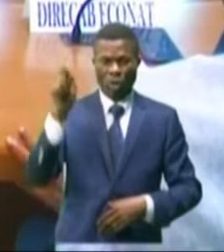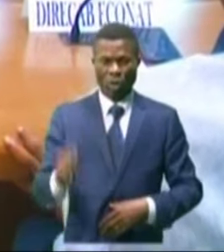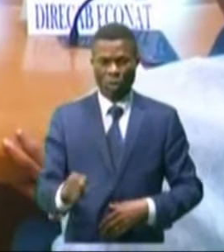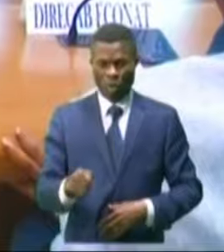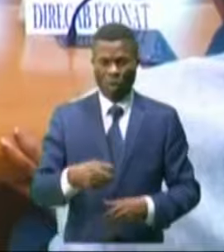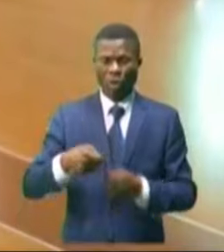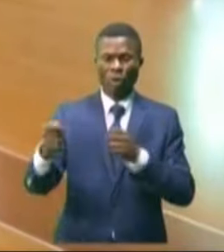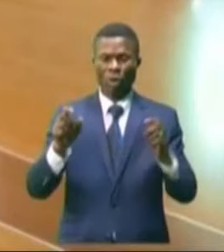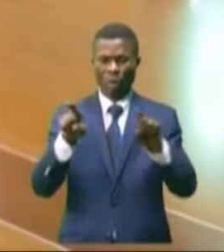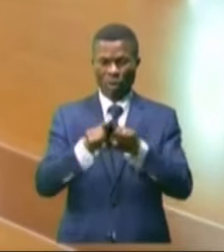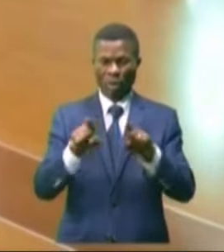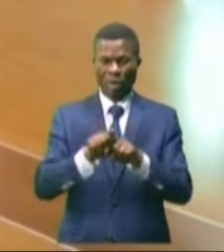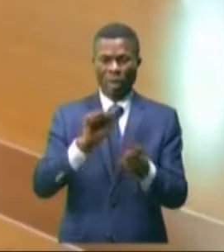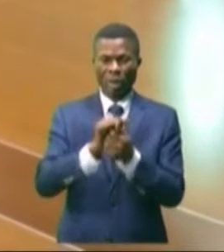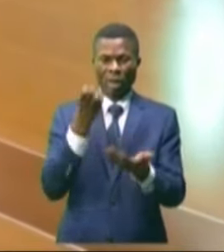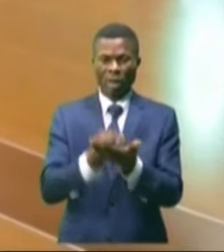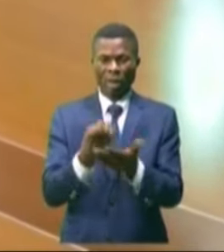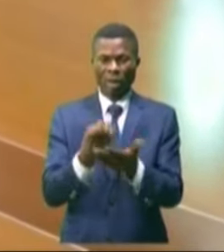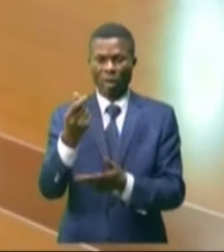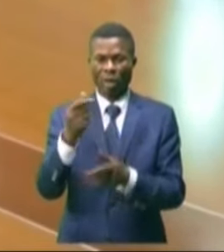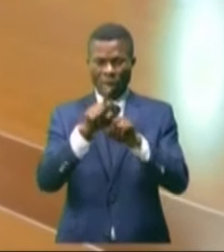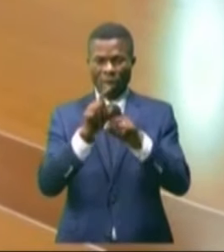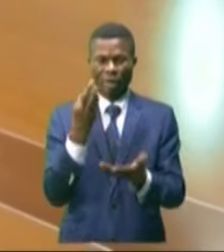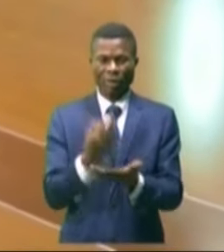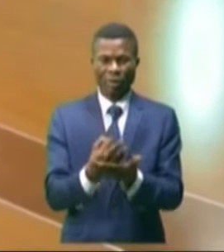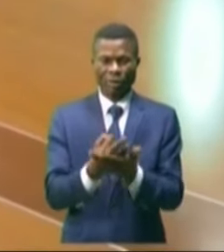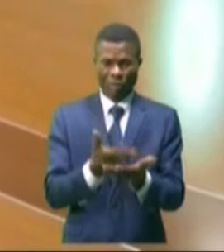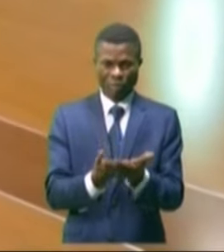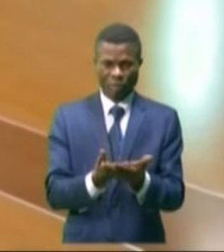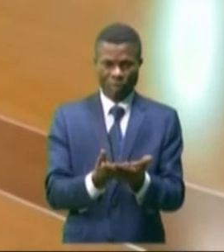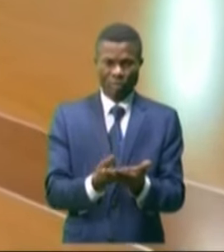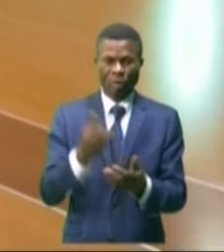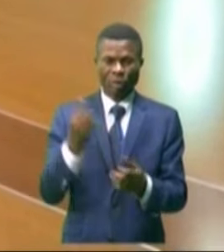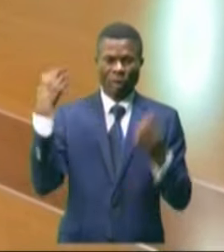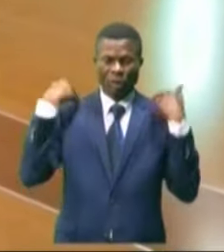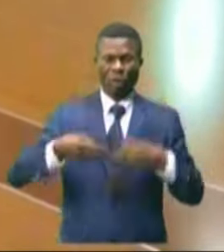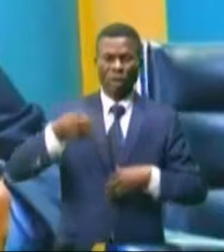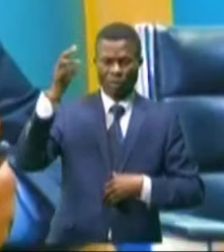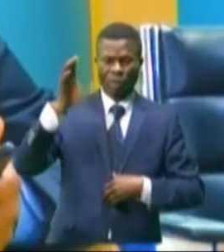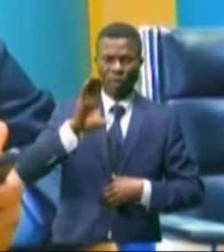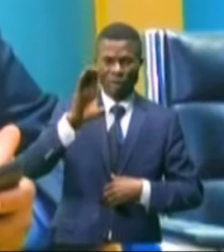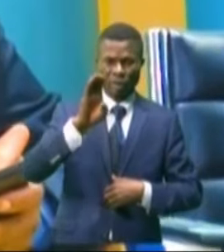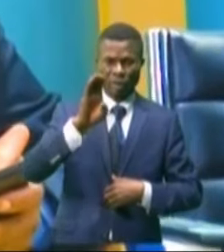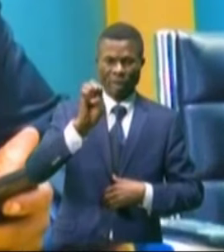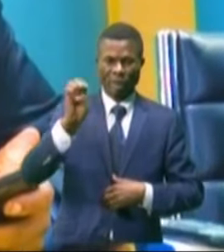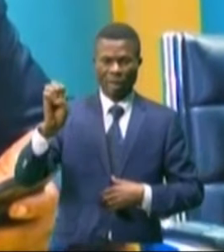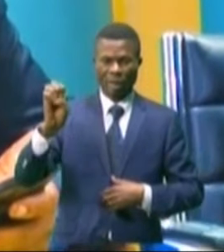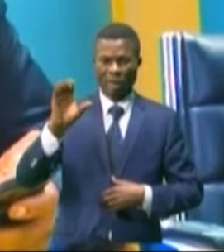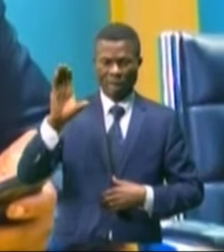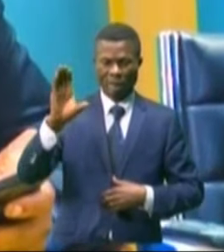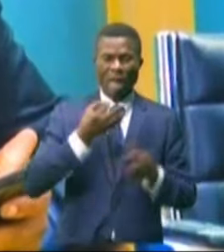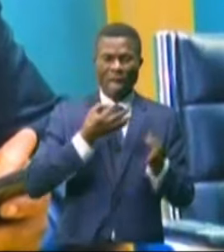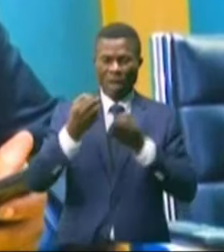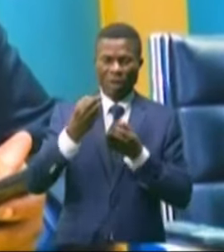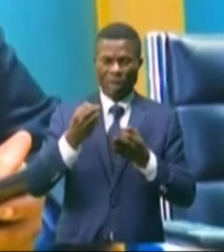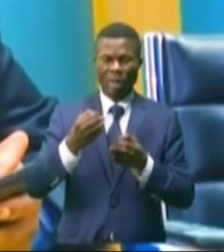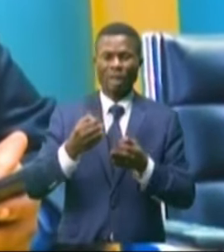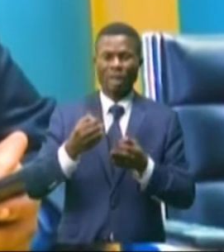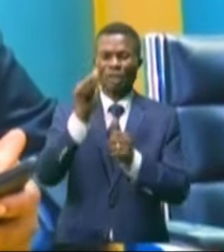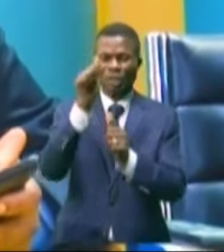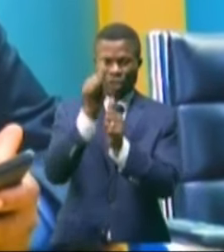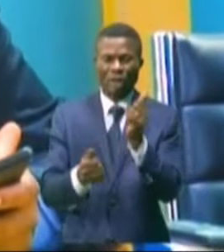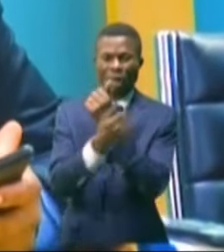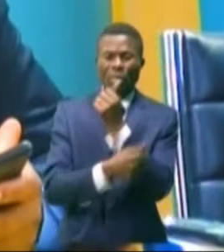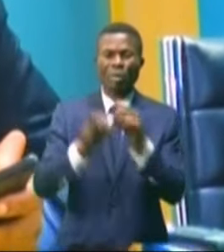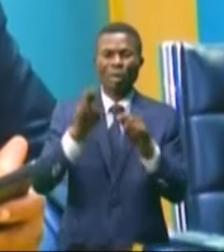commun, affaires économiques, monétaires et financières. Ce haut fonctionnaire de la CEAC a rappelé la position de chaque pays sur